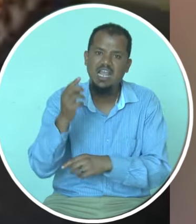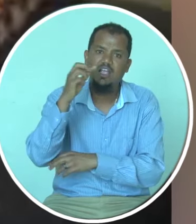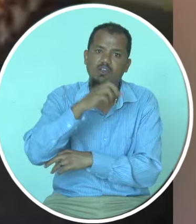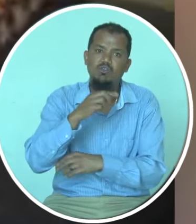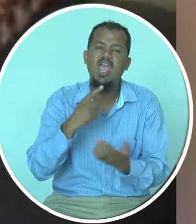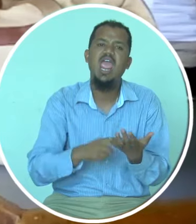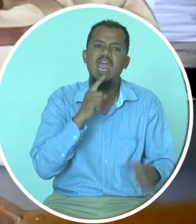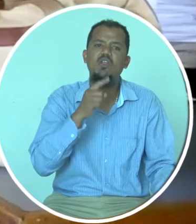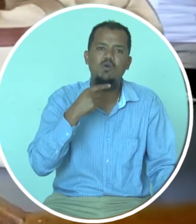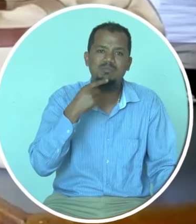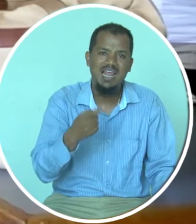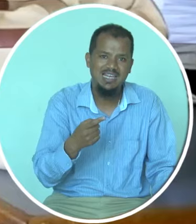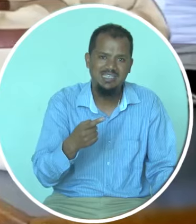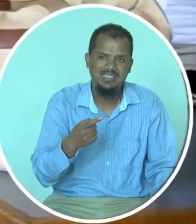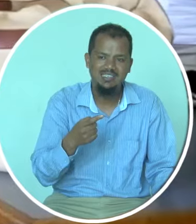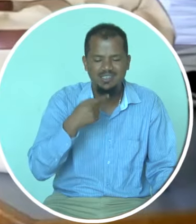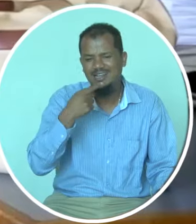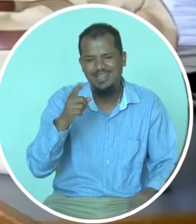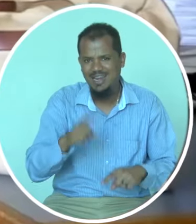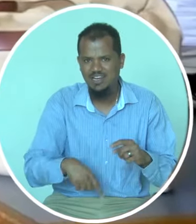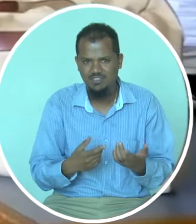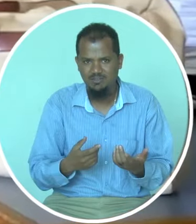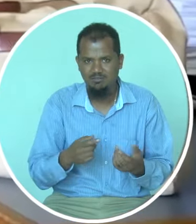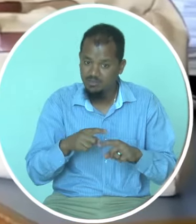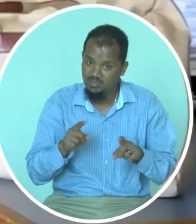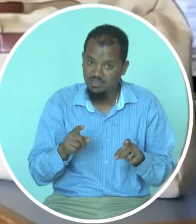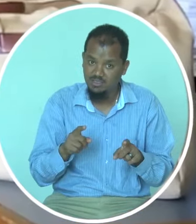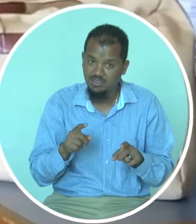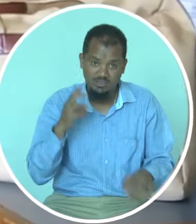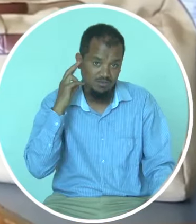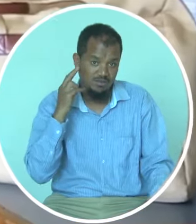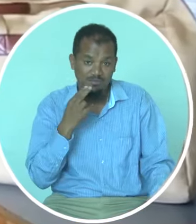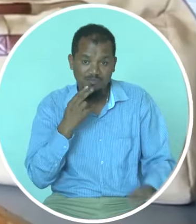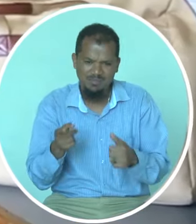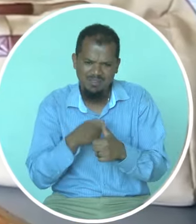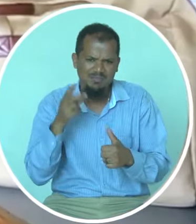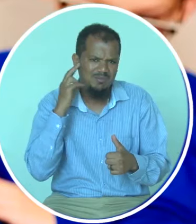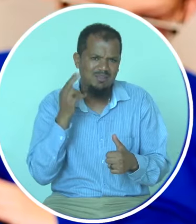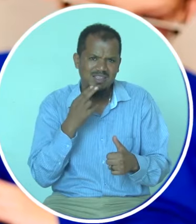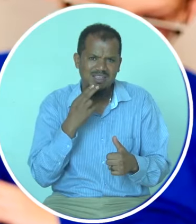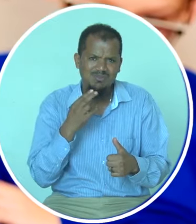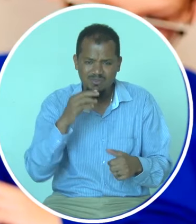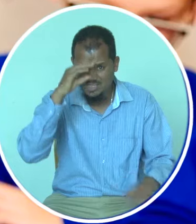ቀኑን ይሄ ነው ብለን ልንናገር አንችልም ነገር ግን ከመስማት